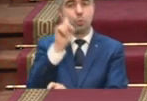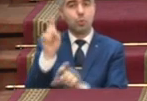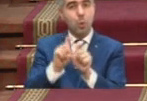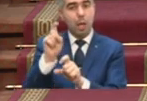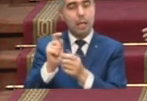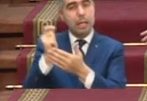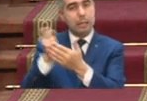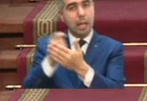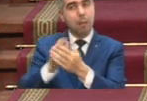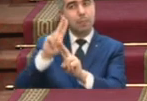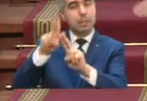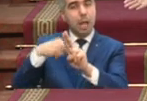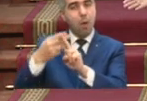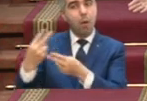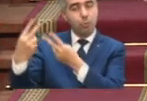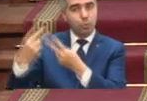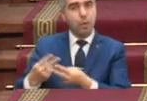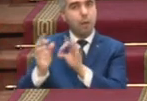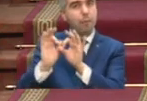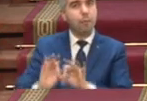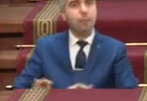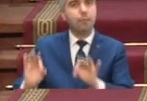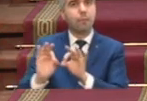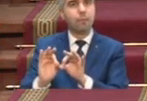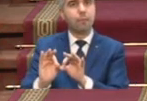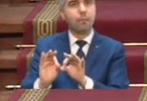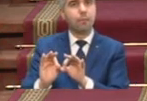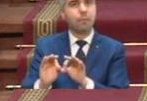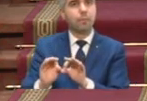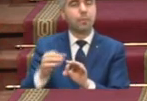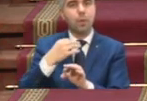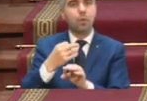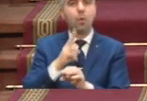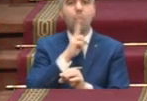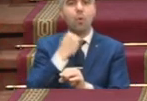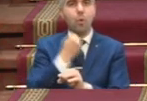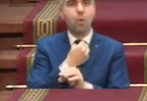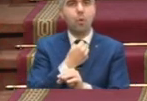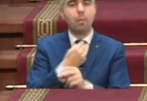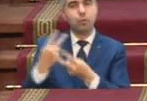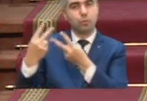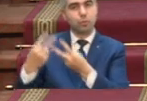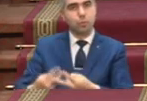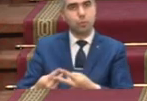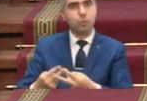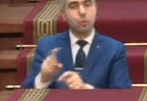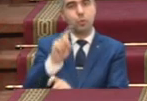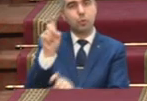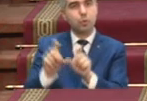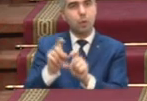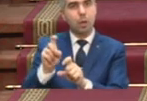الكتابية ولا الحضور، حتى الحضور اليوم كنشوفوا أصبح حضور ديال الحكومة في الجلسات ديال المساءلة